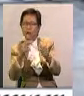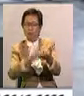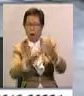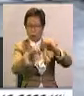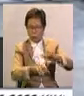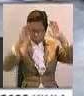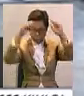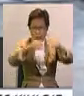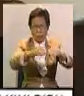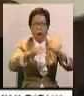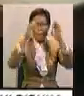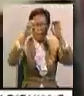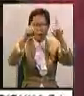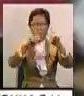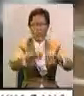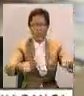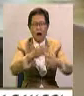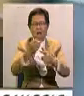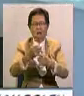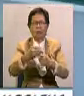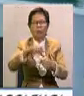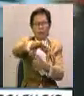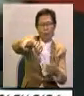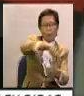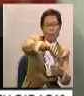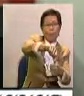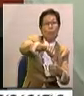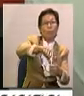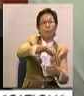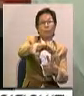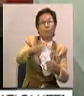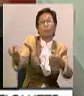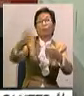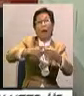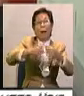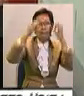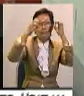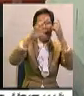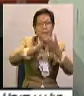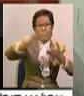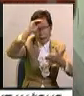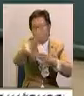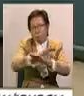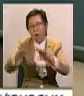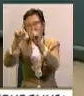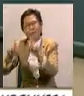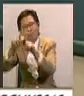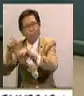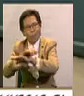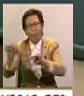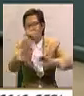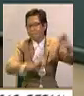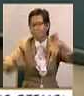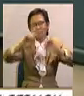kepada perkembangan pelajaran murid atau berorientasikan pembelajaran dan bukan lagi berorientasikan peperiksaan. Tiada